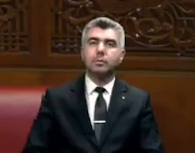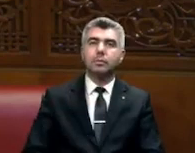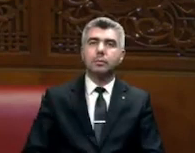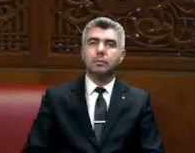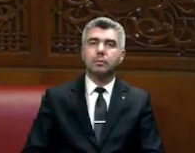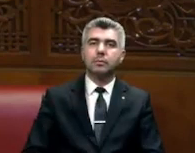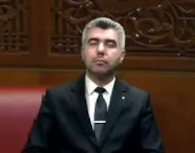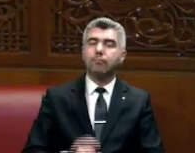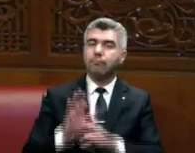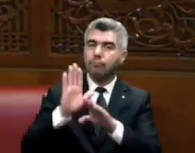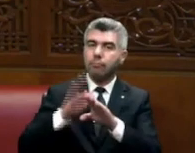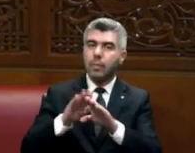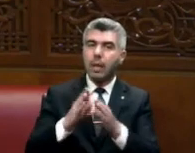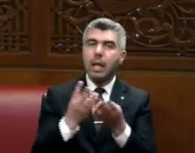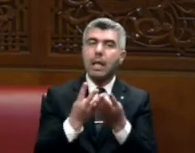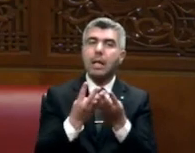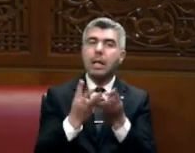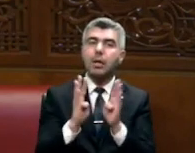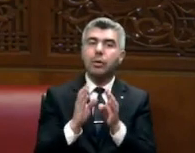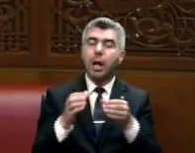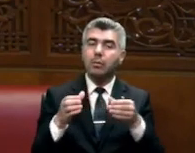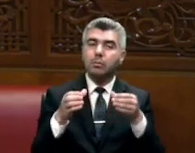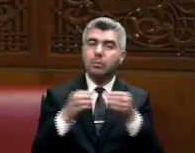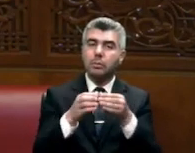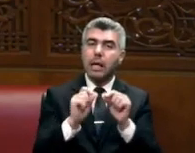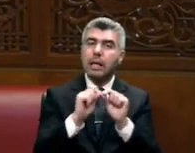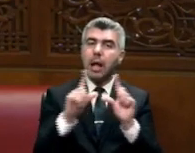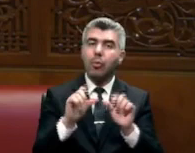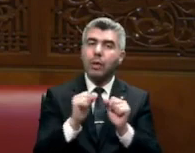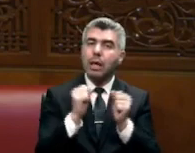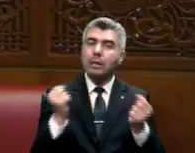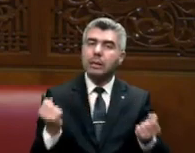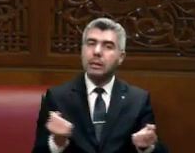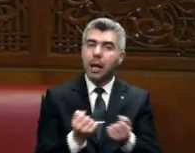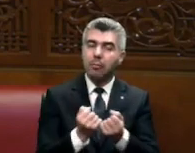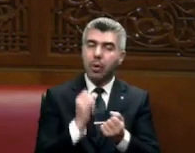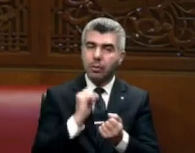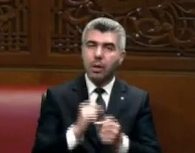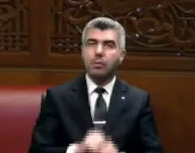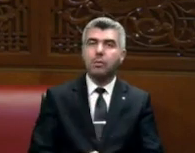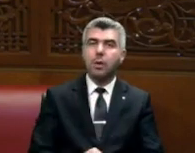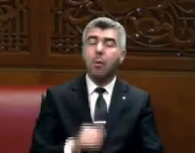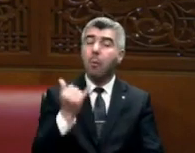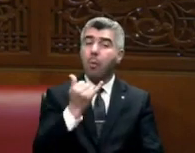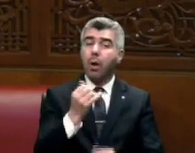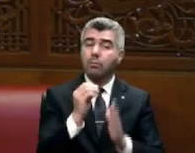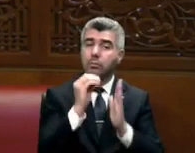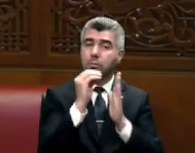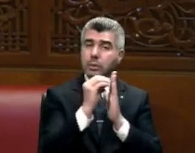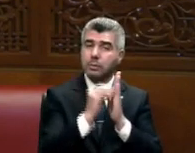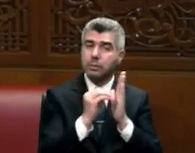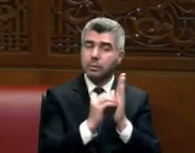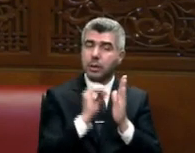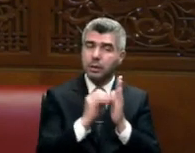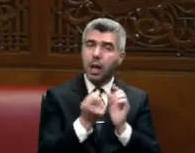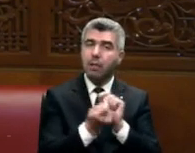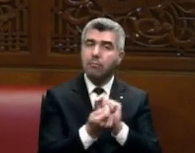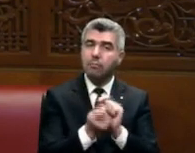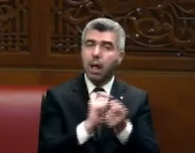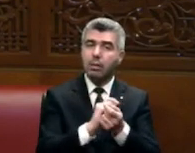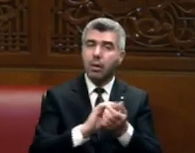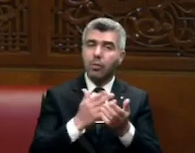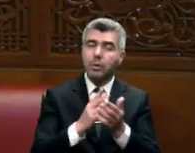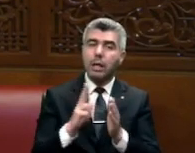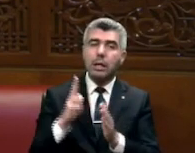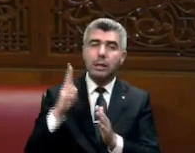السياق، دعت اللجنة الخاصة بالنموذج التنموي بتوصيات ديالها المتعلقة بالأوراش التحولية